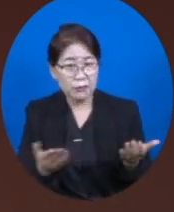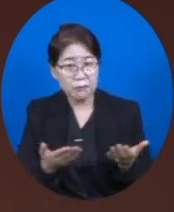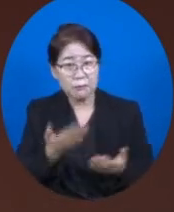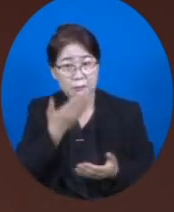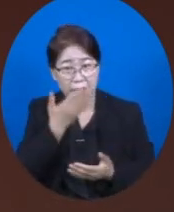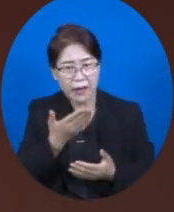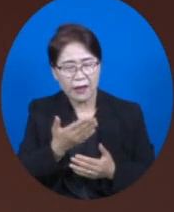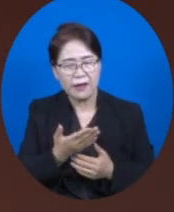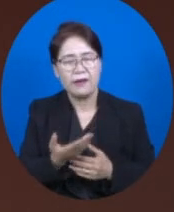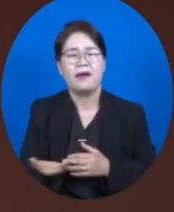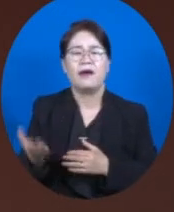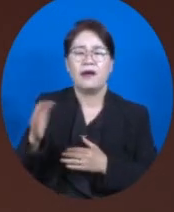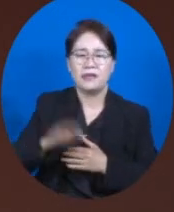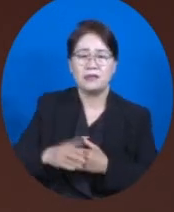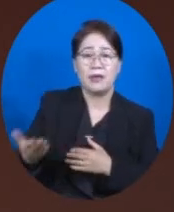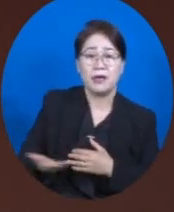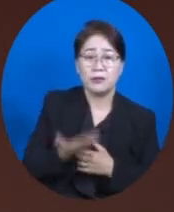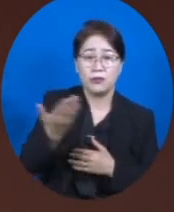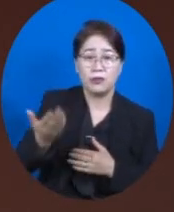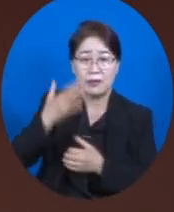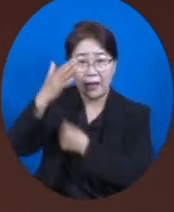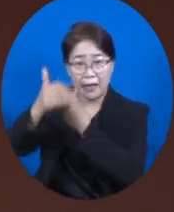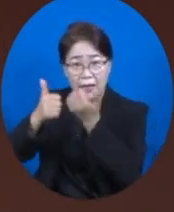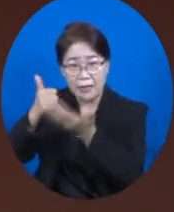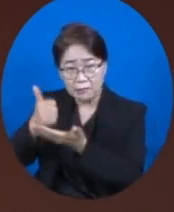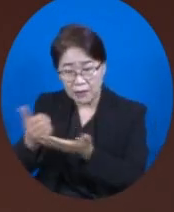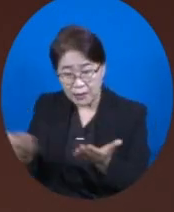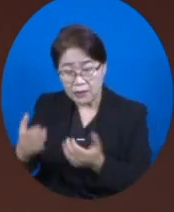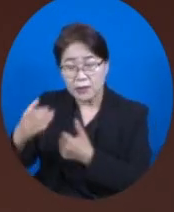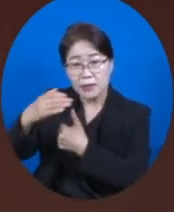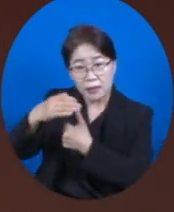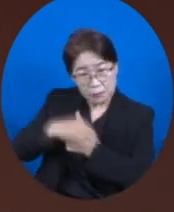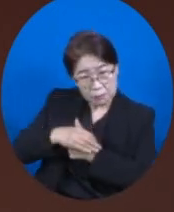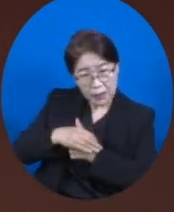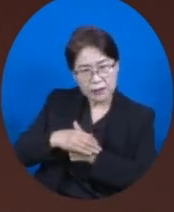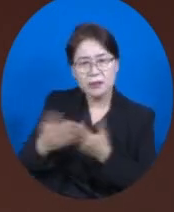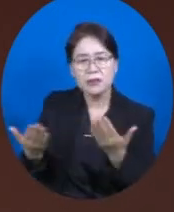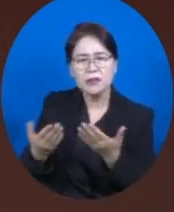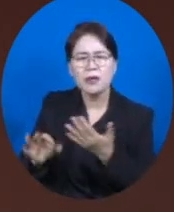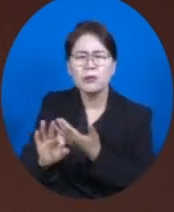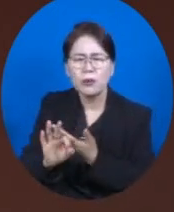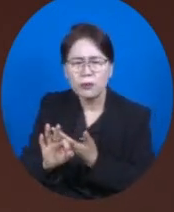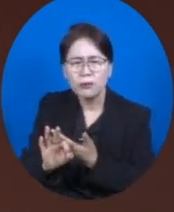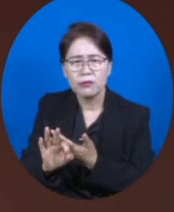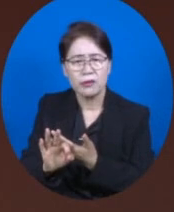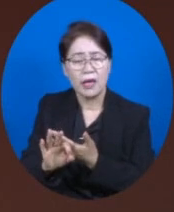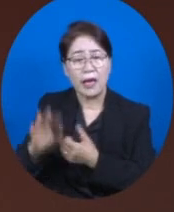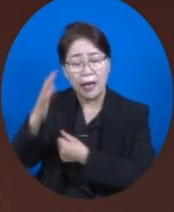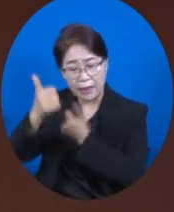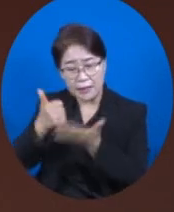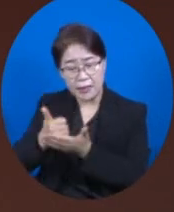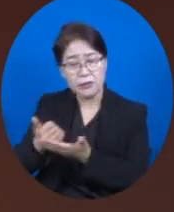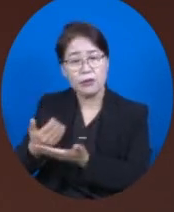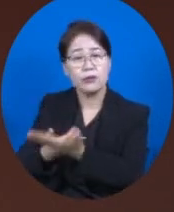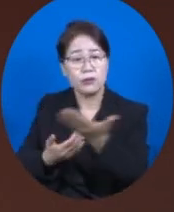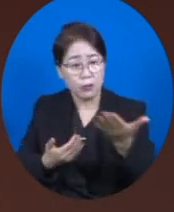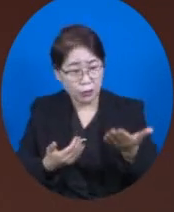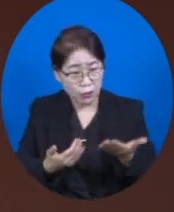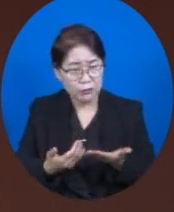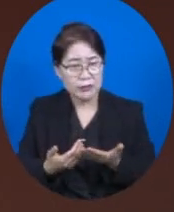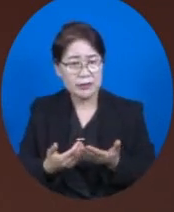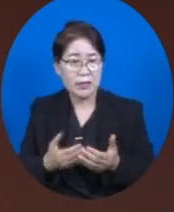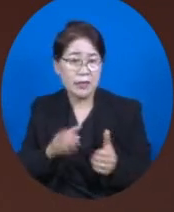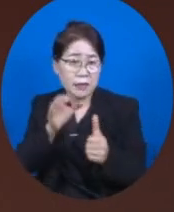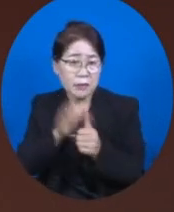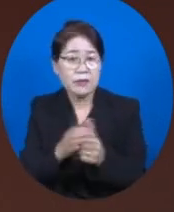그런데 여러분 하나님께서 여러분에게 그 일을 맡기신 일이라면 하나님께서 여러분에게 하라고